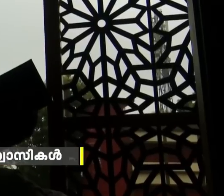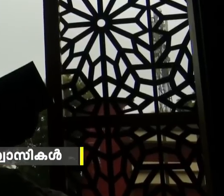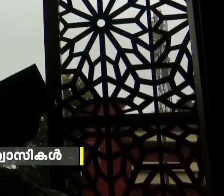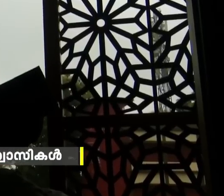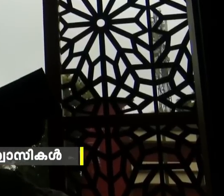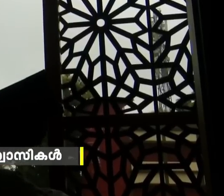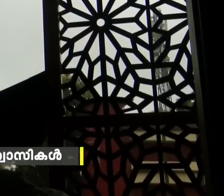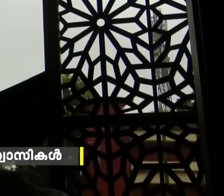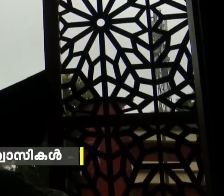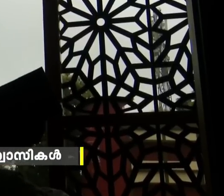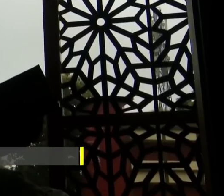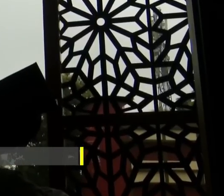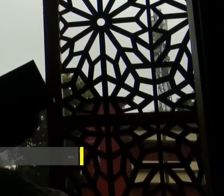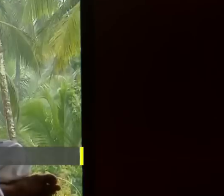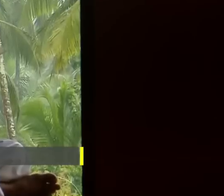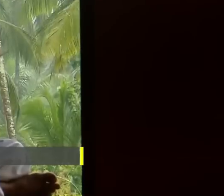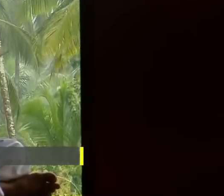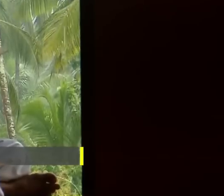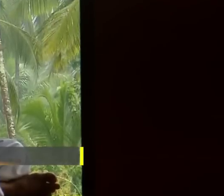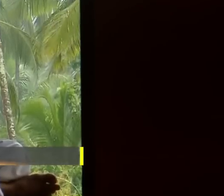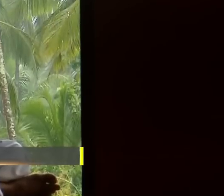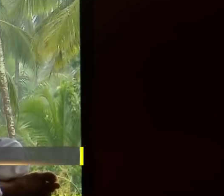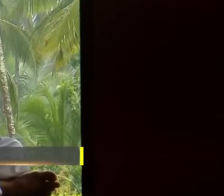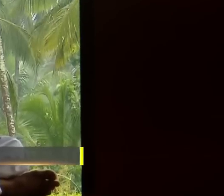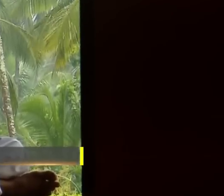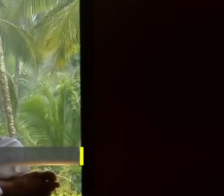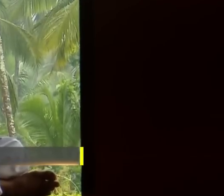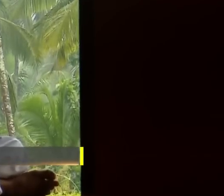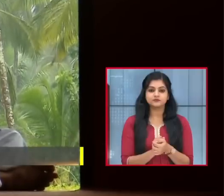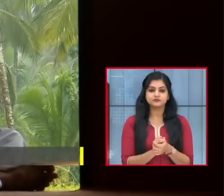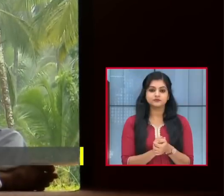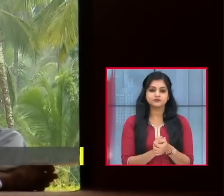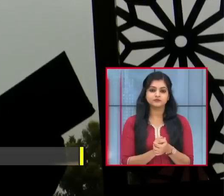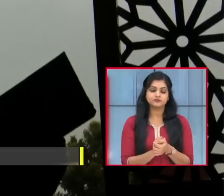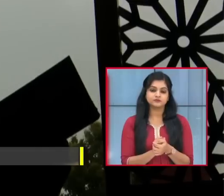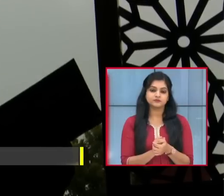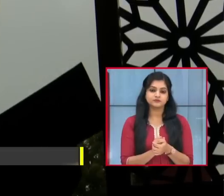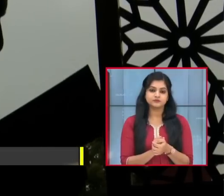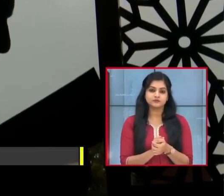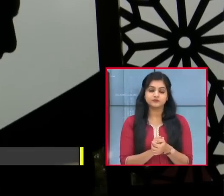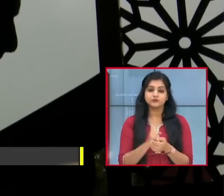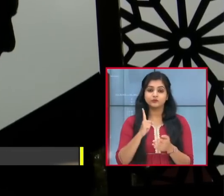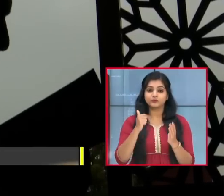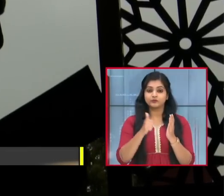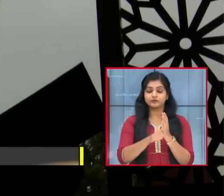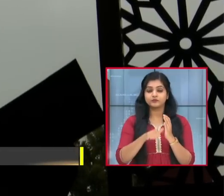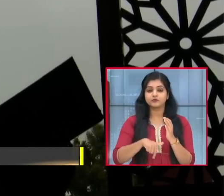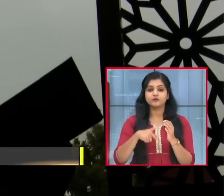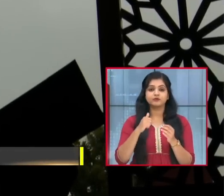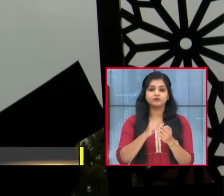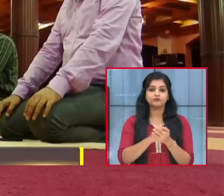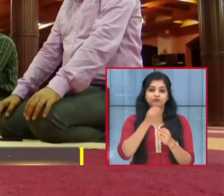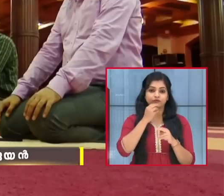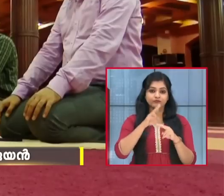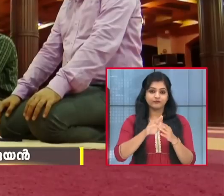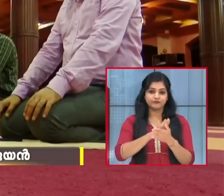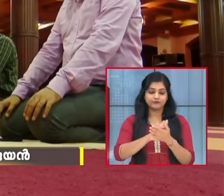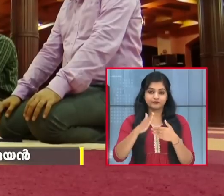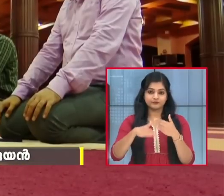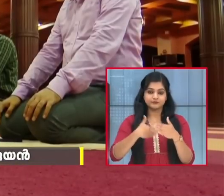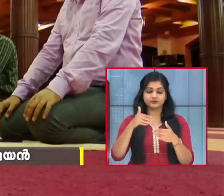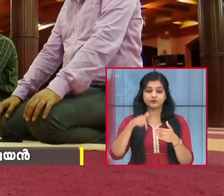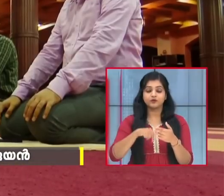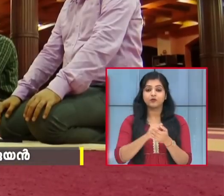ഒരു മാസം നീണ്ട വ്രതാനുഷ്ഠാനം പൂർത്തിയാക്കി ഇസ്ലാം മത വിശ്വാസികൾ ചെറിയ പെരുന്നാൾ ആഘോഷിക്കാനുള്ള തയ്യാറെടുപ്പിലാണ്. വ്രതത്തിലൂടെ